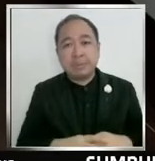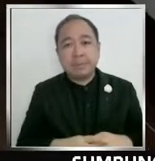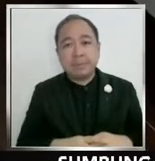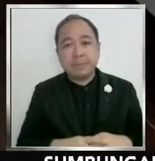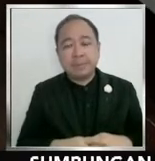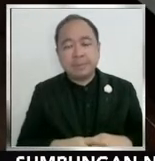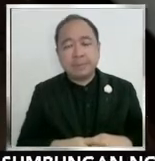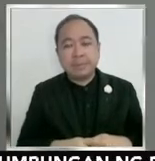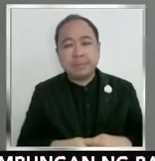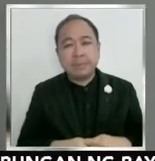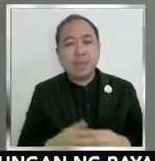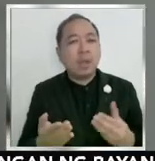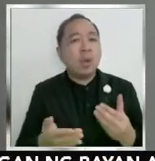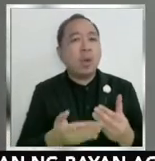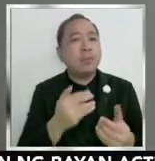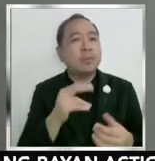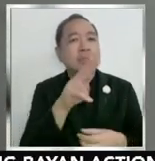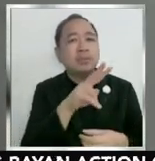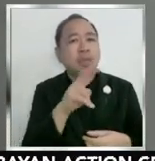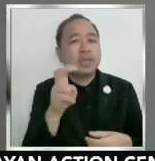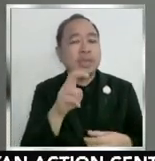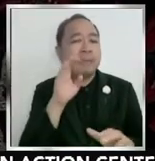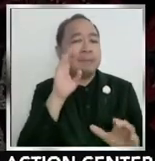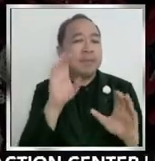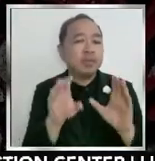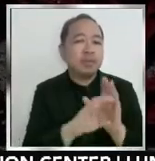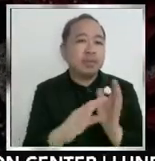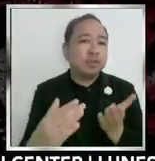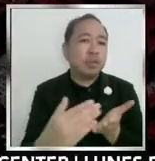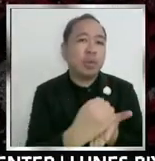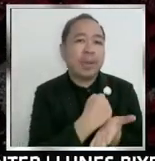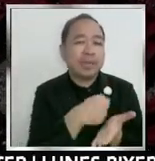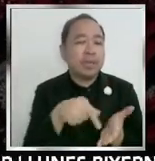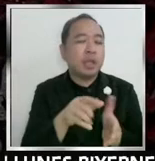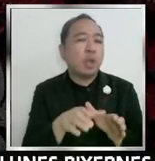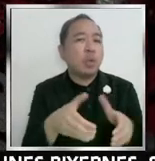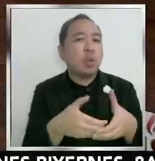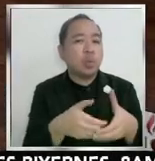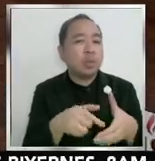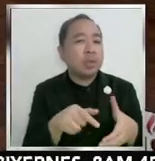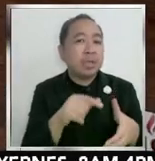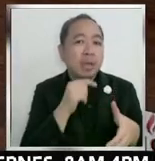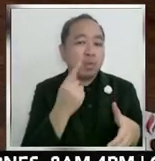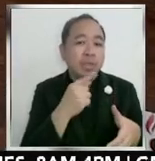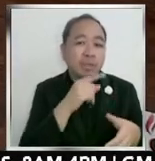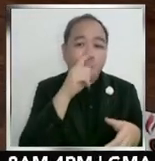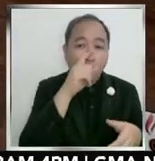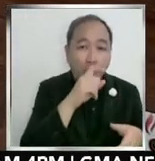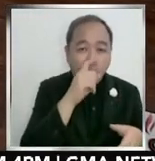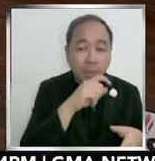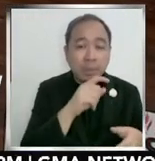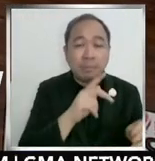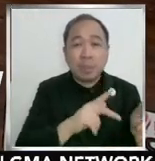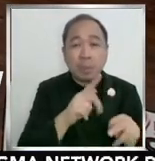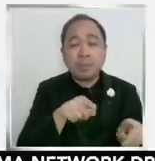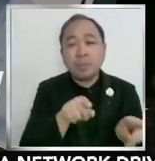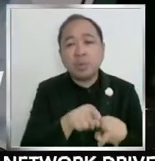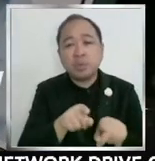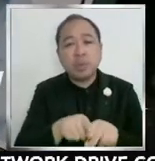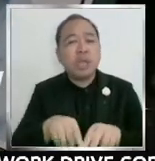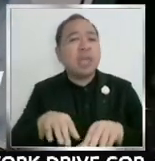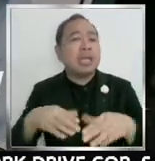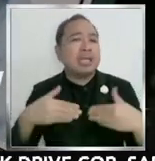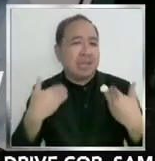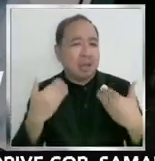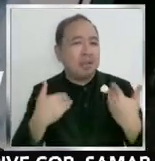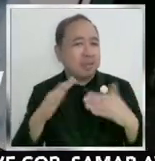Umabot na sa 200 litrato ang naipon ng grupong Rise Up, hindi lang ng mga matatanda, kundi ng mga batang nadamay sa madugong